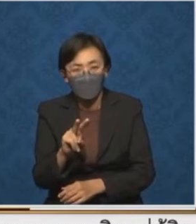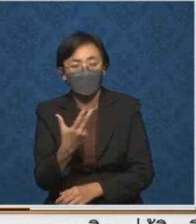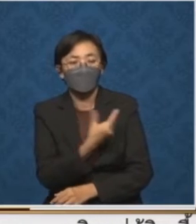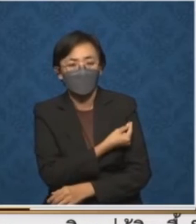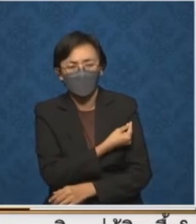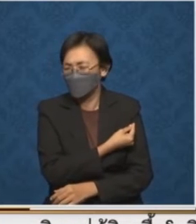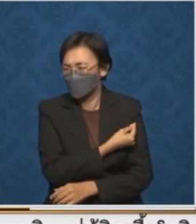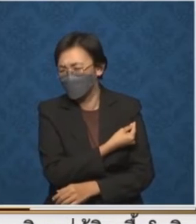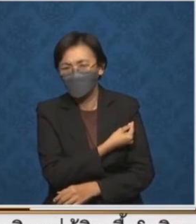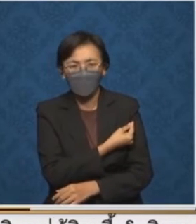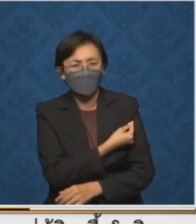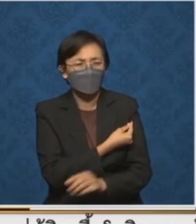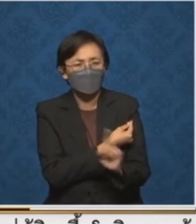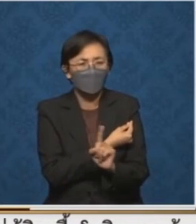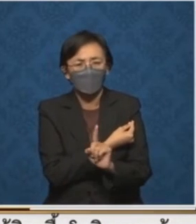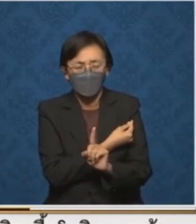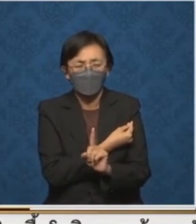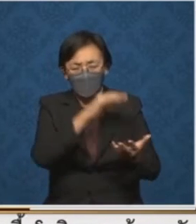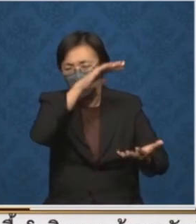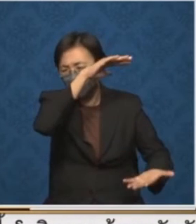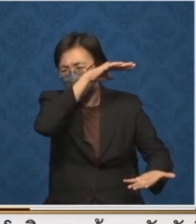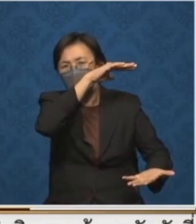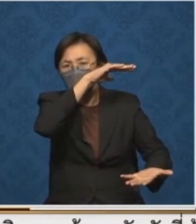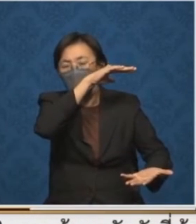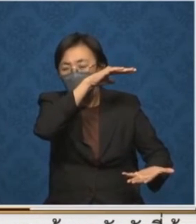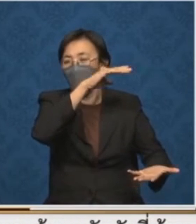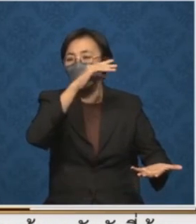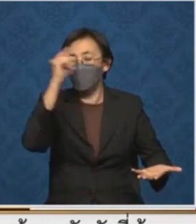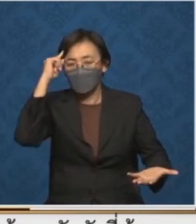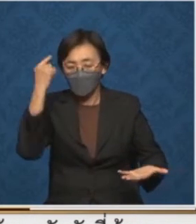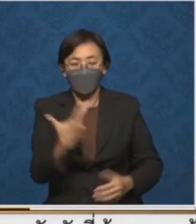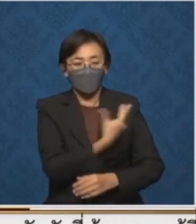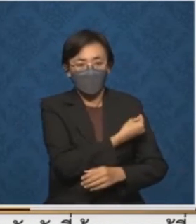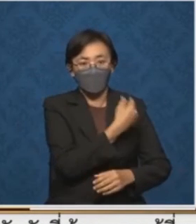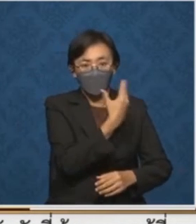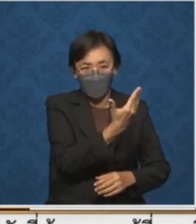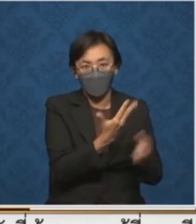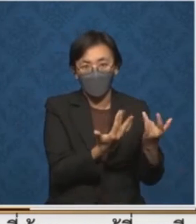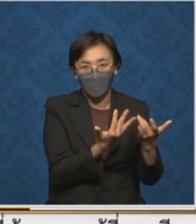ายผศพาศอกครับทำไมไม่จัดหาชุดตรวจโ Erst COVID มาตงแต่ต้น